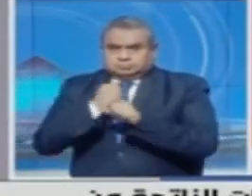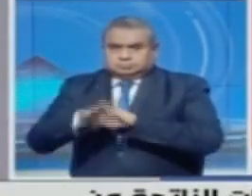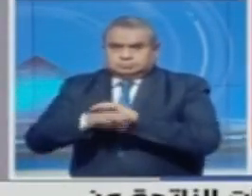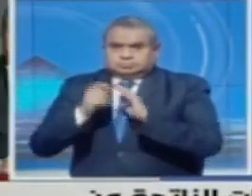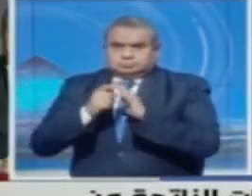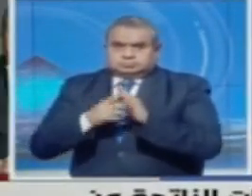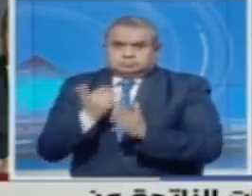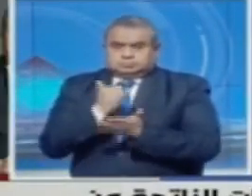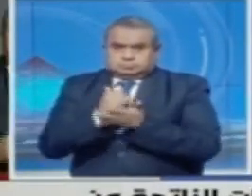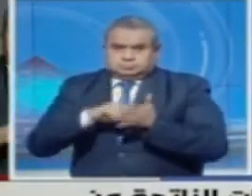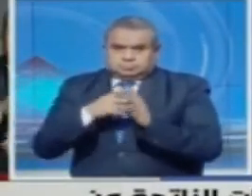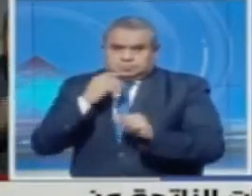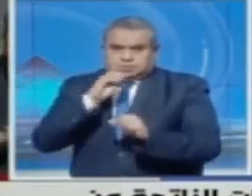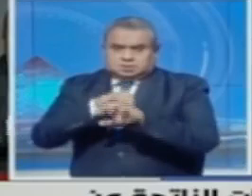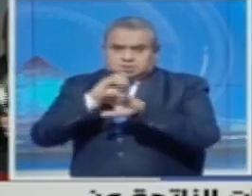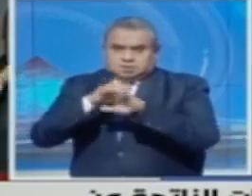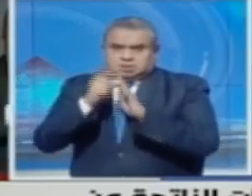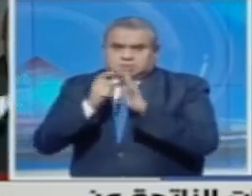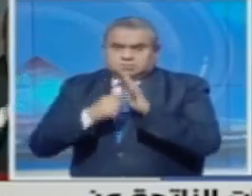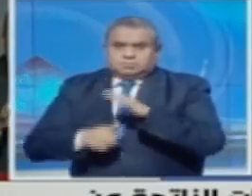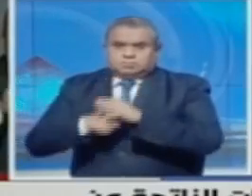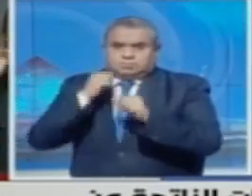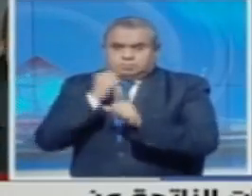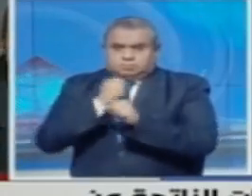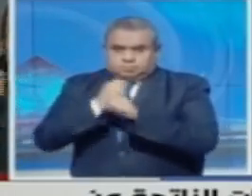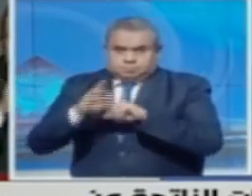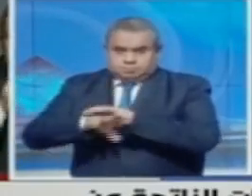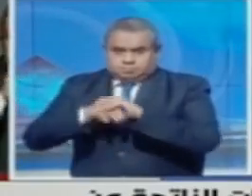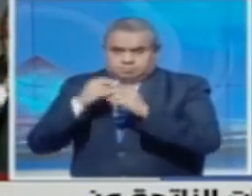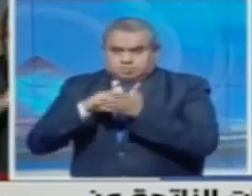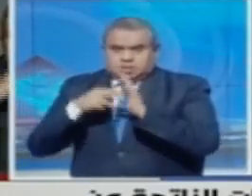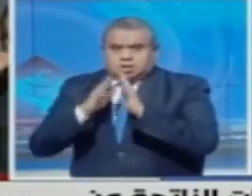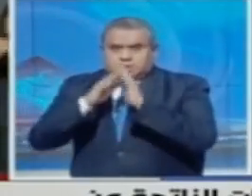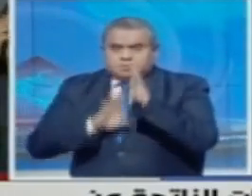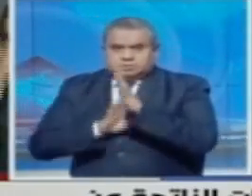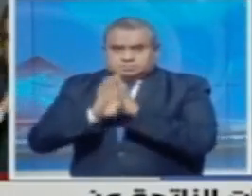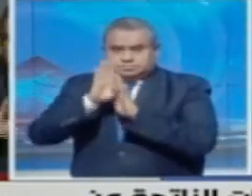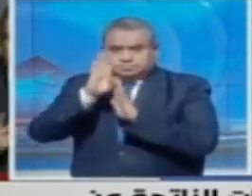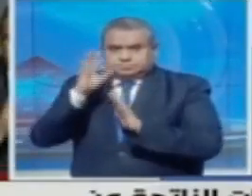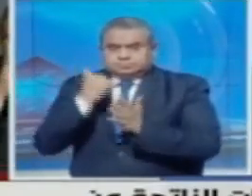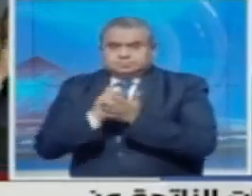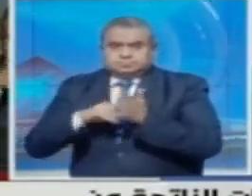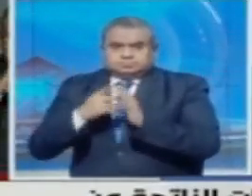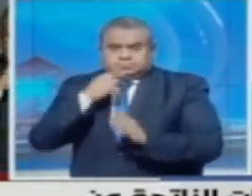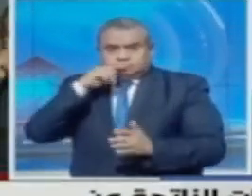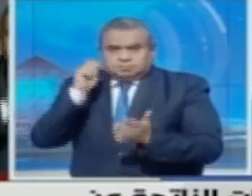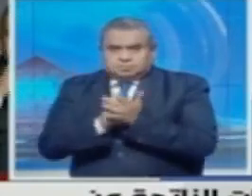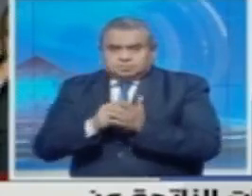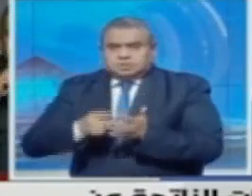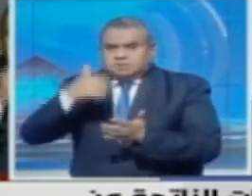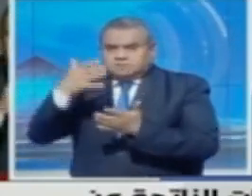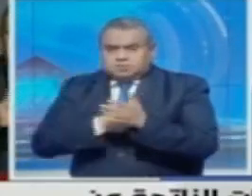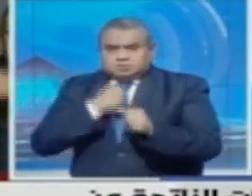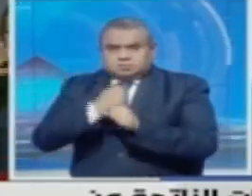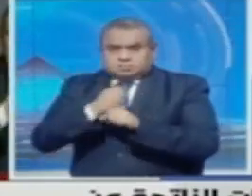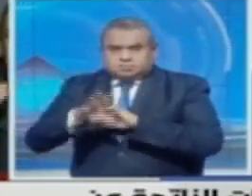في هذا الإطار أود أن أشير إلى أن رؤية مصر في تحقيق النمو الأخضر ترتكز على توفير فرص عمل